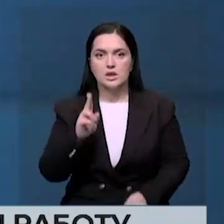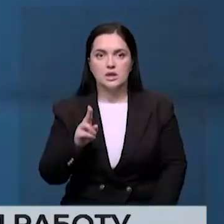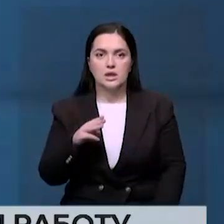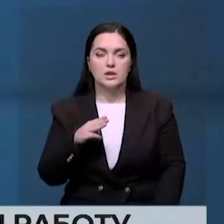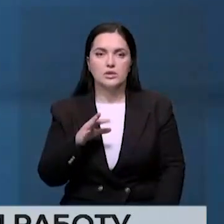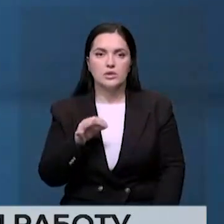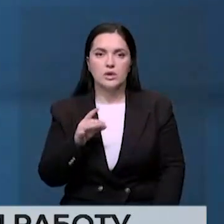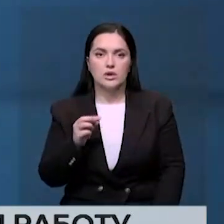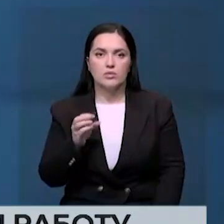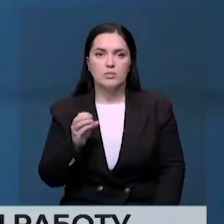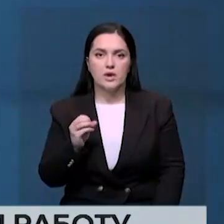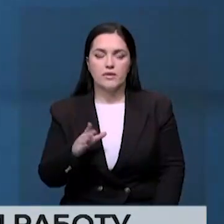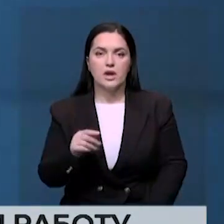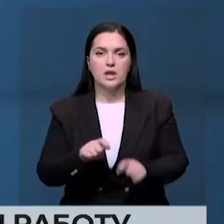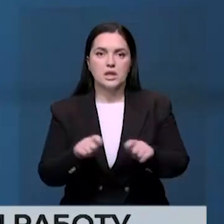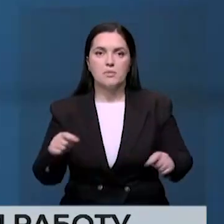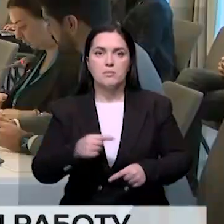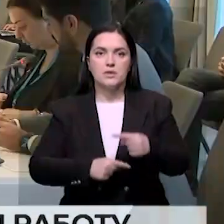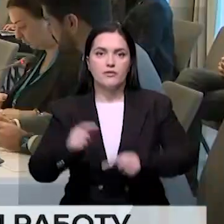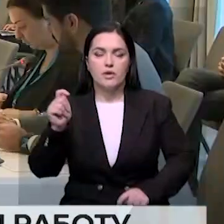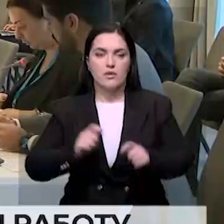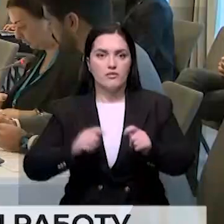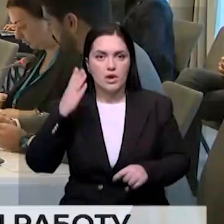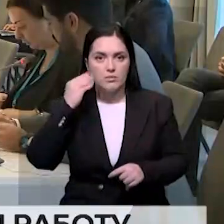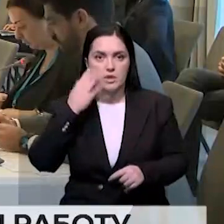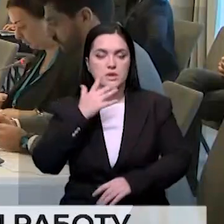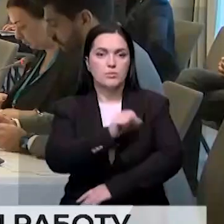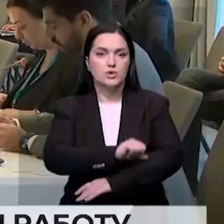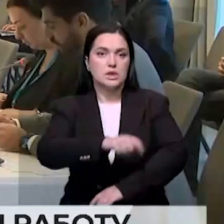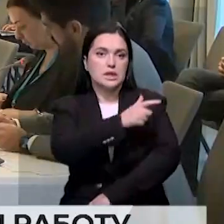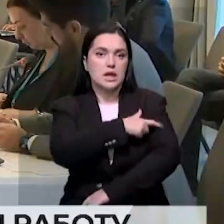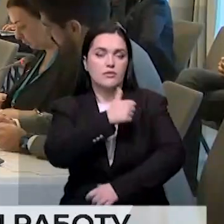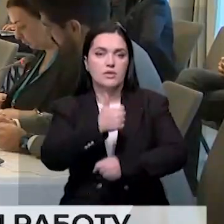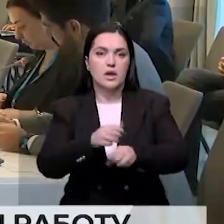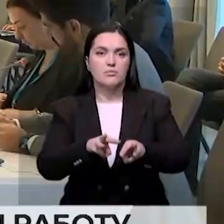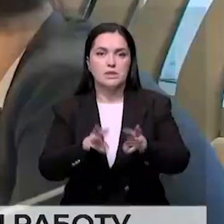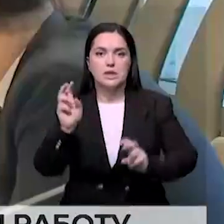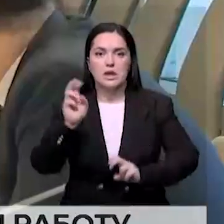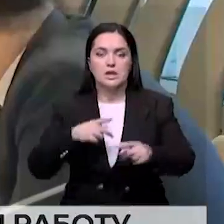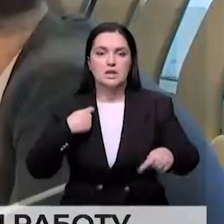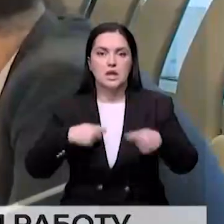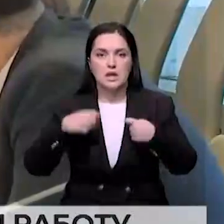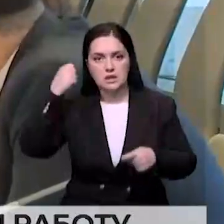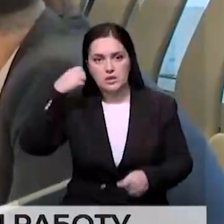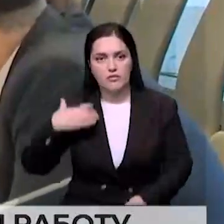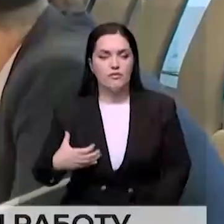интеграции Казахстана Кайрат Турибаев на открытии бизнес-форума в Алматы. Зарубежную делегацию возглавляет министр промышленности и торговли